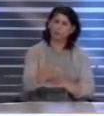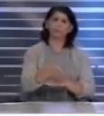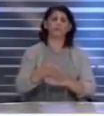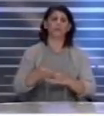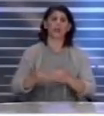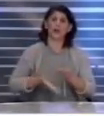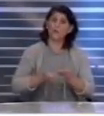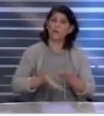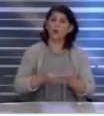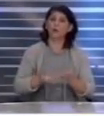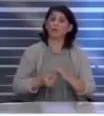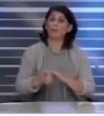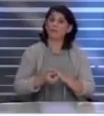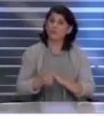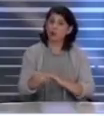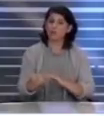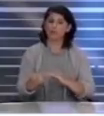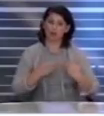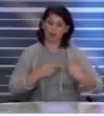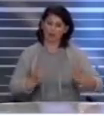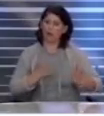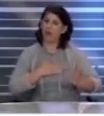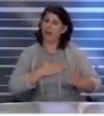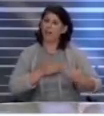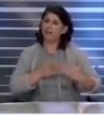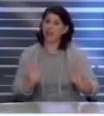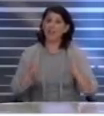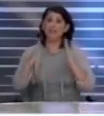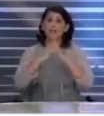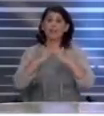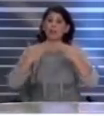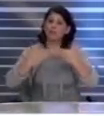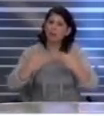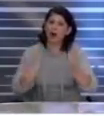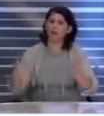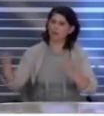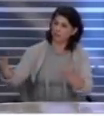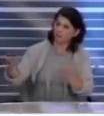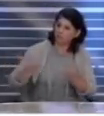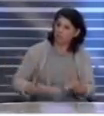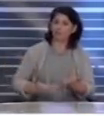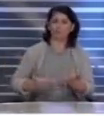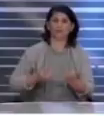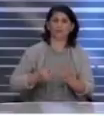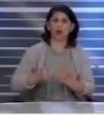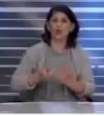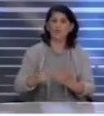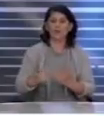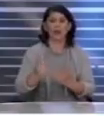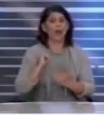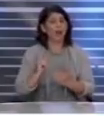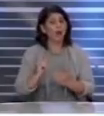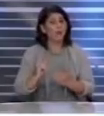πρόσφυγες, ανοίγοντάς τους τις καρδιές τους και τα σπίτια τους, ενώ ακόμα και οι ίδιοι οι